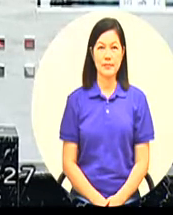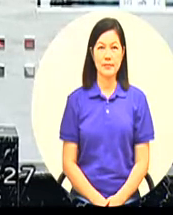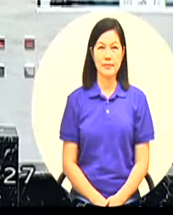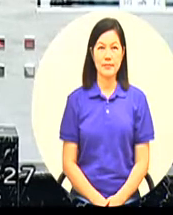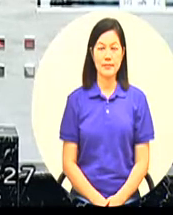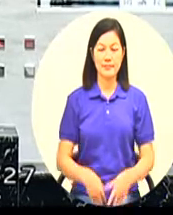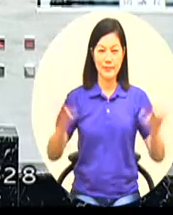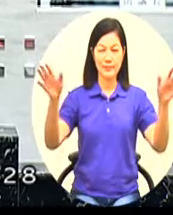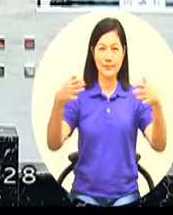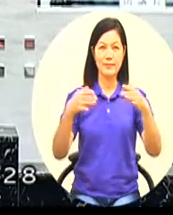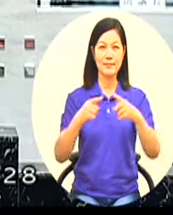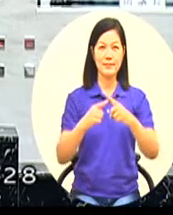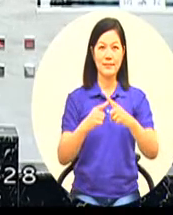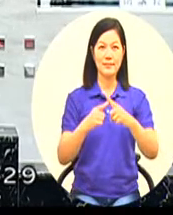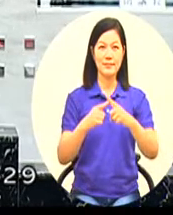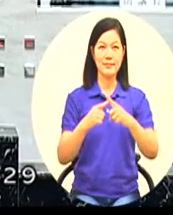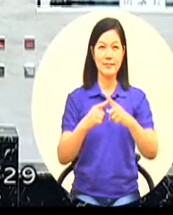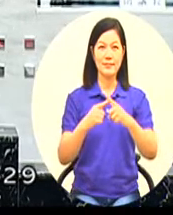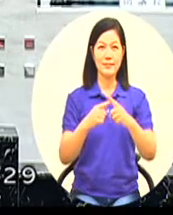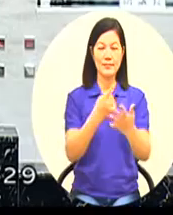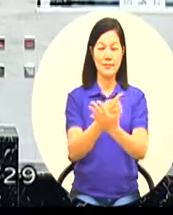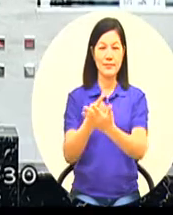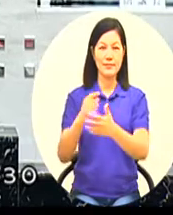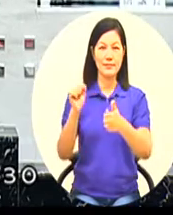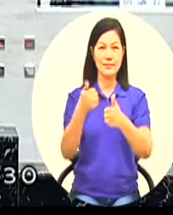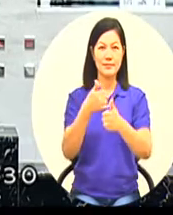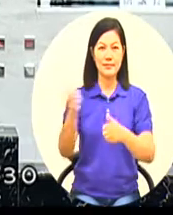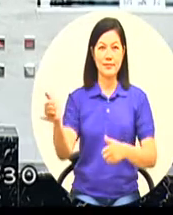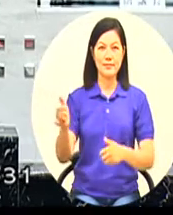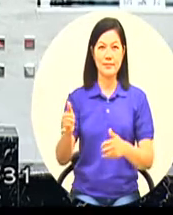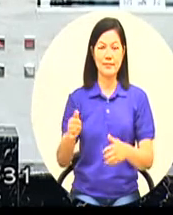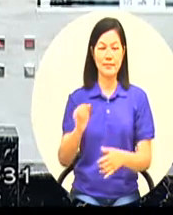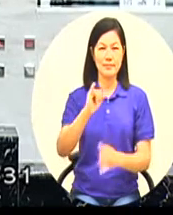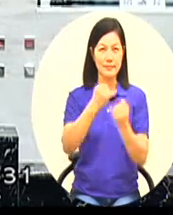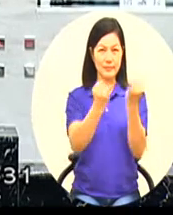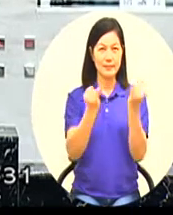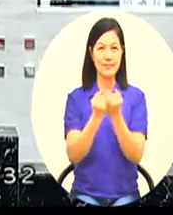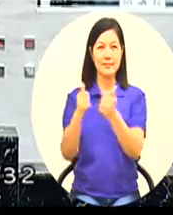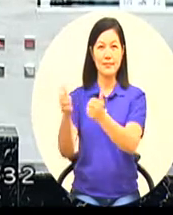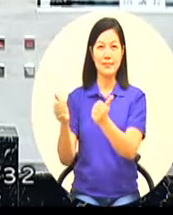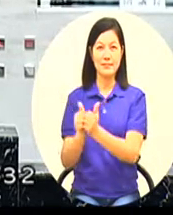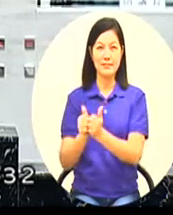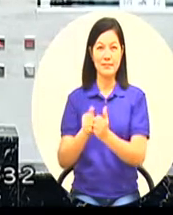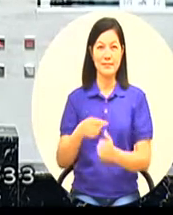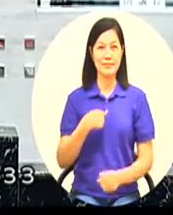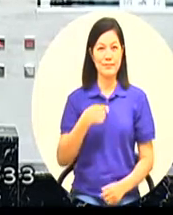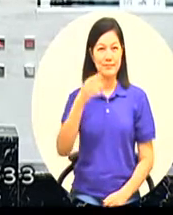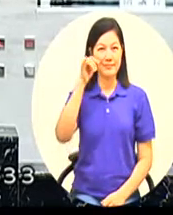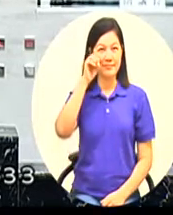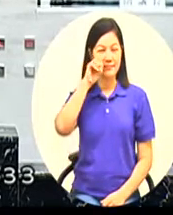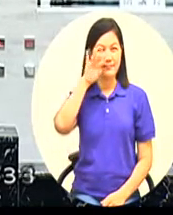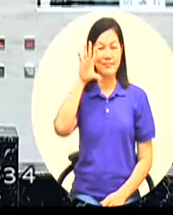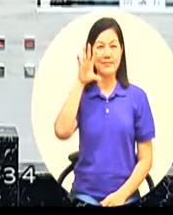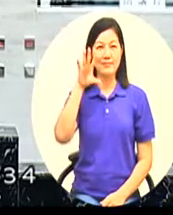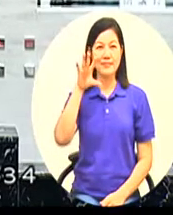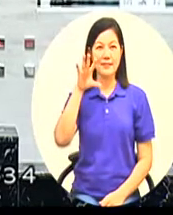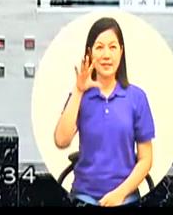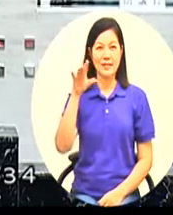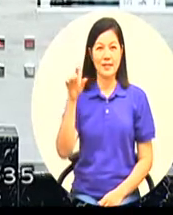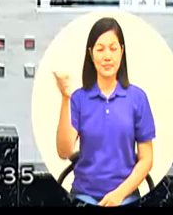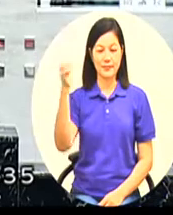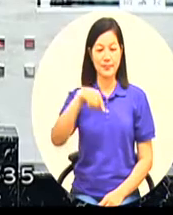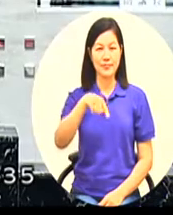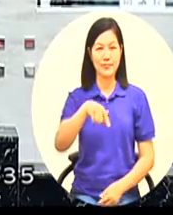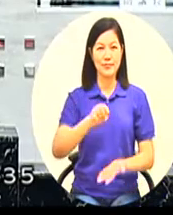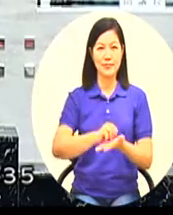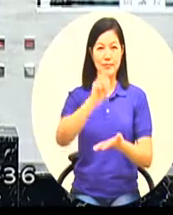召集人，各位议员女士先生，非常荣幸向贵会来报告本局